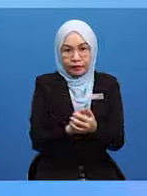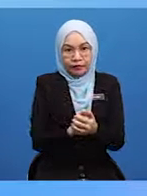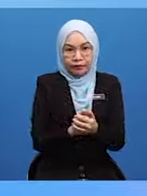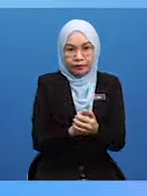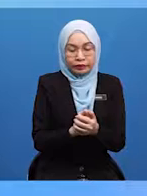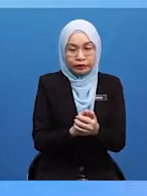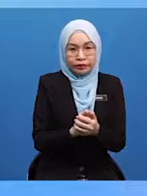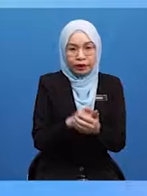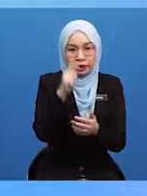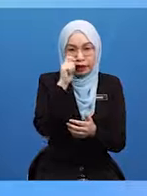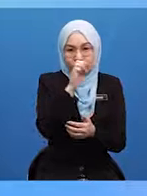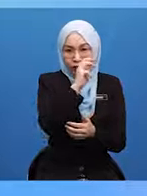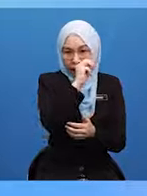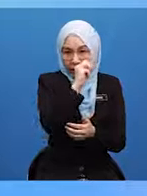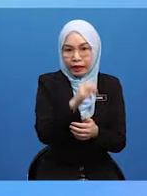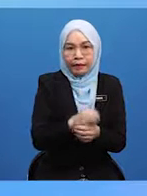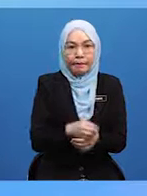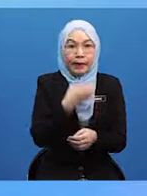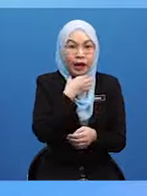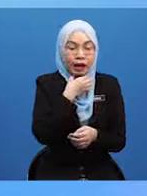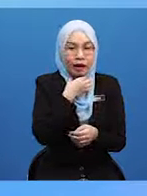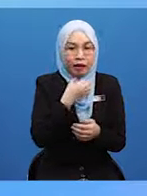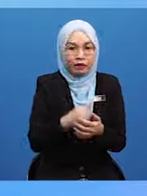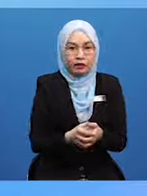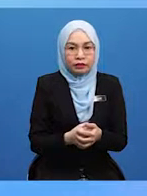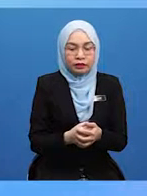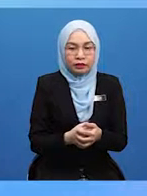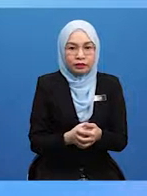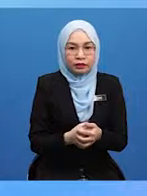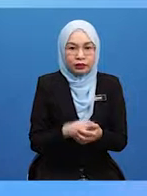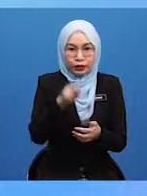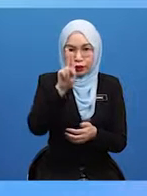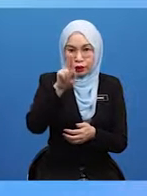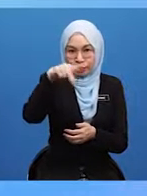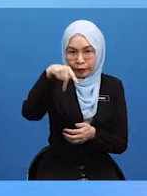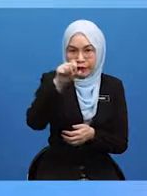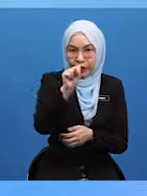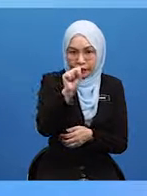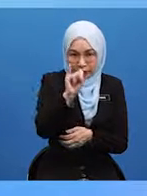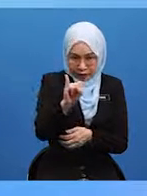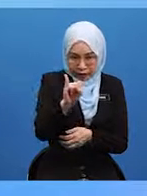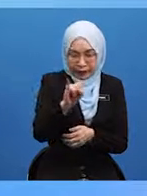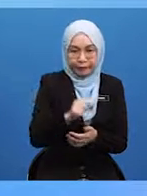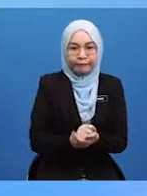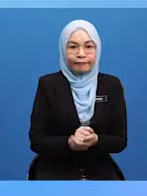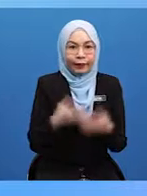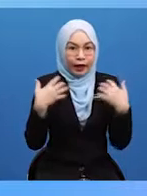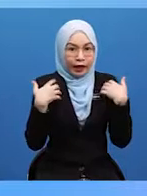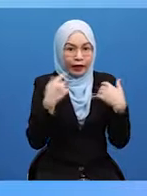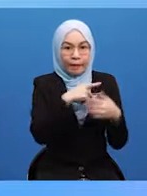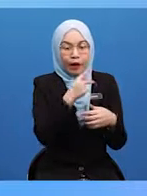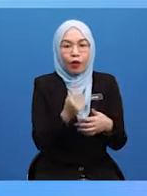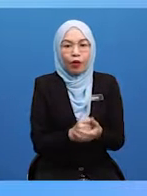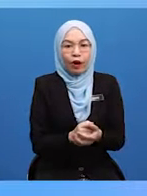Universiti Pendidikan Sultan Idris, UPSI, yang telah menawarkan peluang